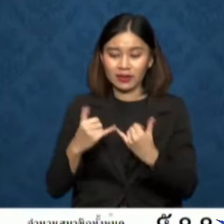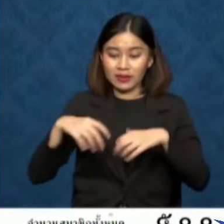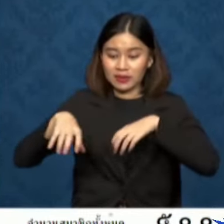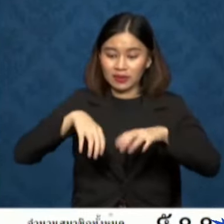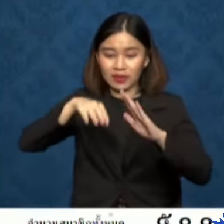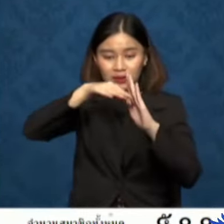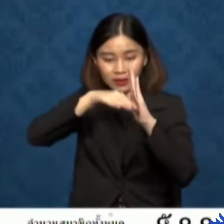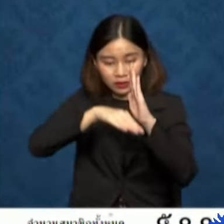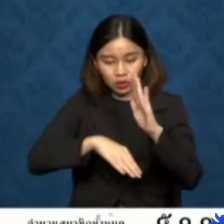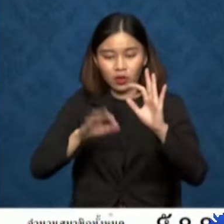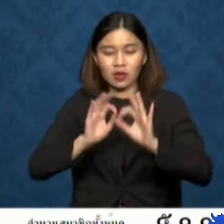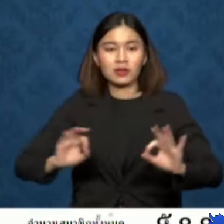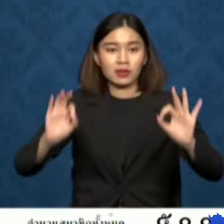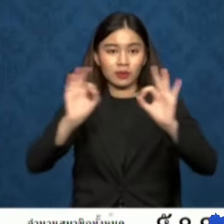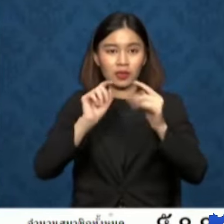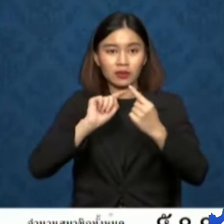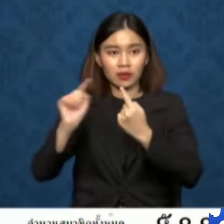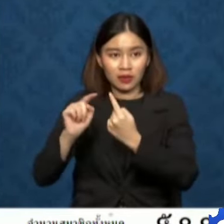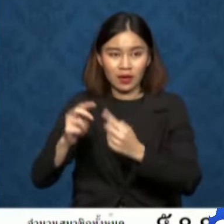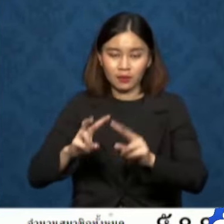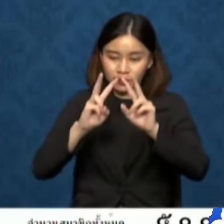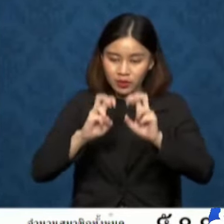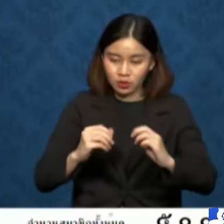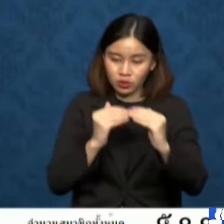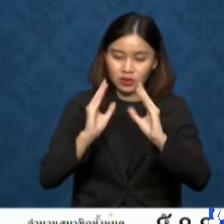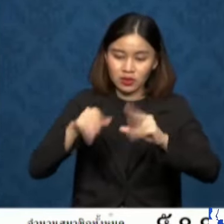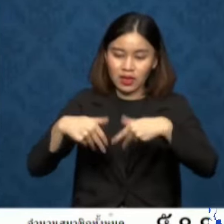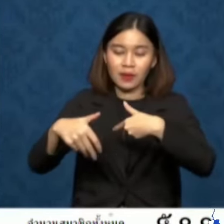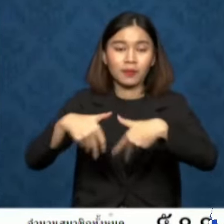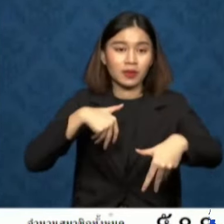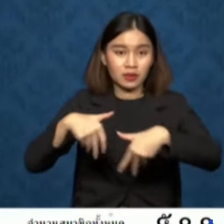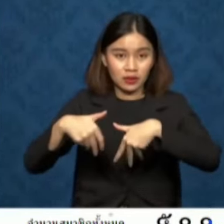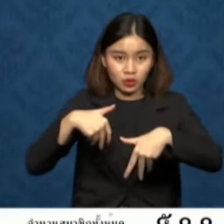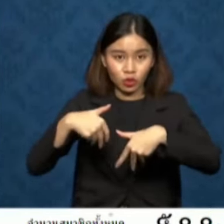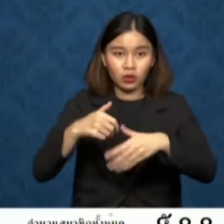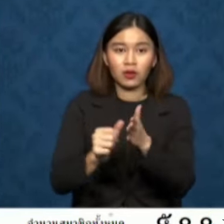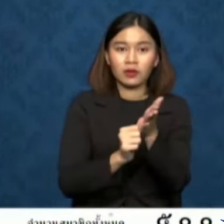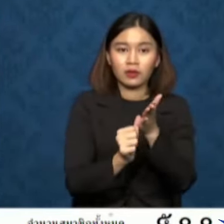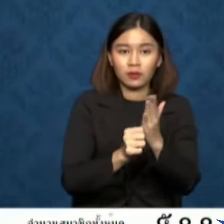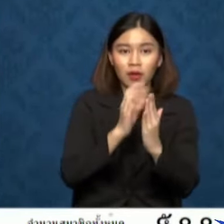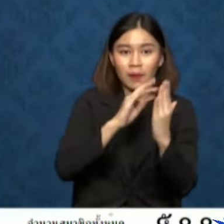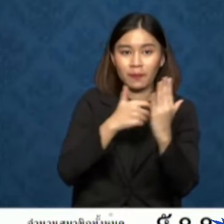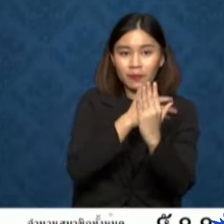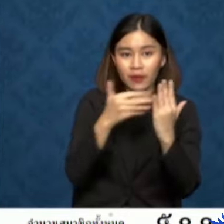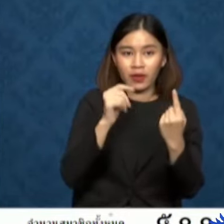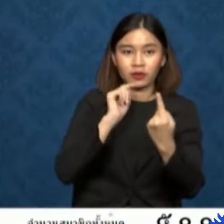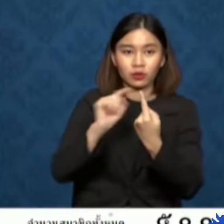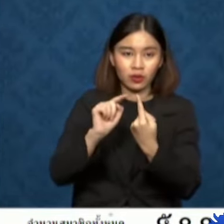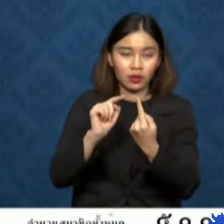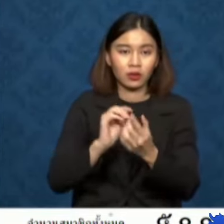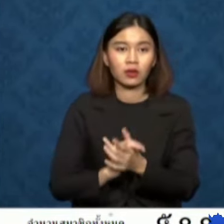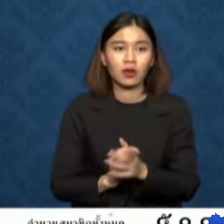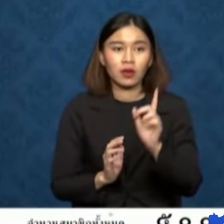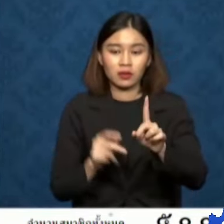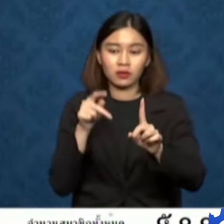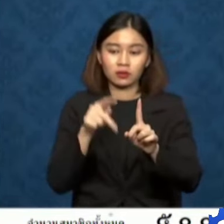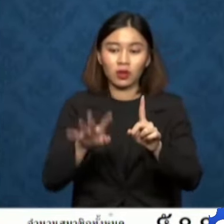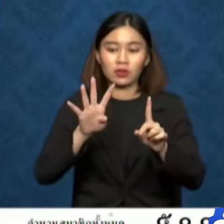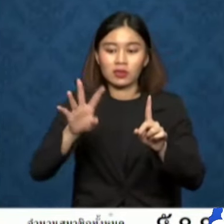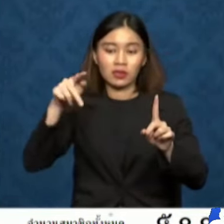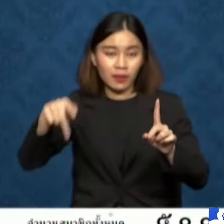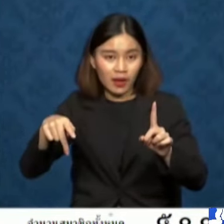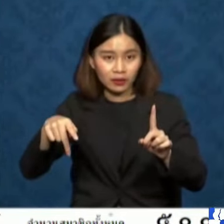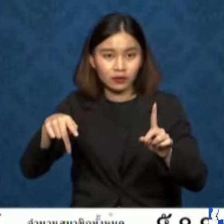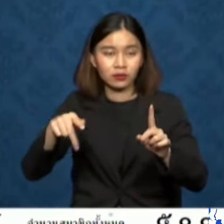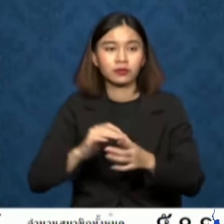ลำดับความสำสำคัญเร่งพิสูจน์สิทธิ์ให้กับประชาชนเร่งปรับปรุงแผนที่ในอัตรา 1ต 4,000หรือที่